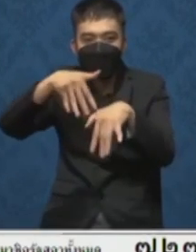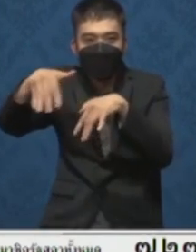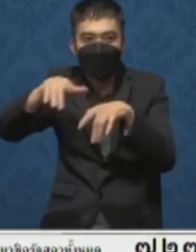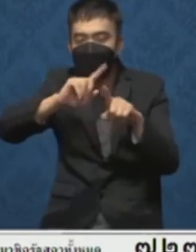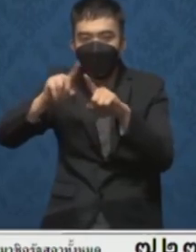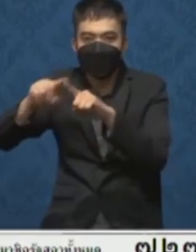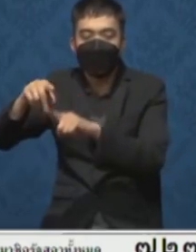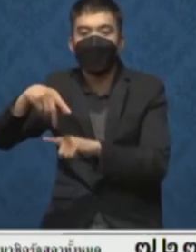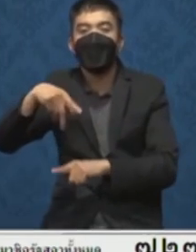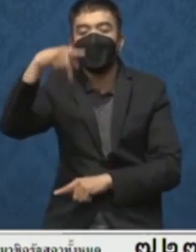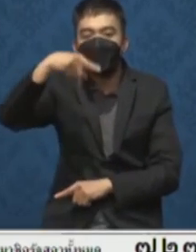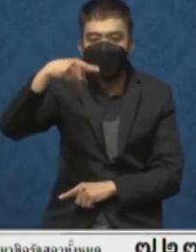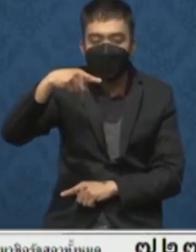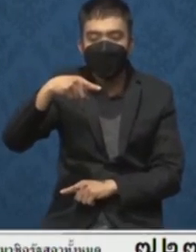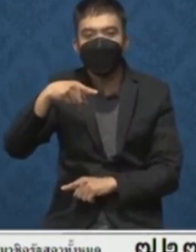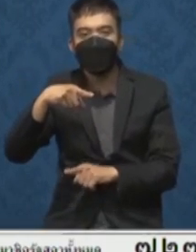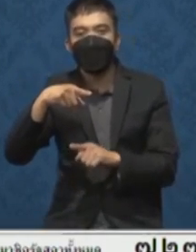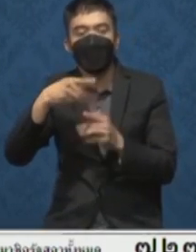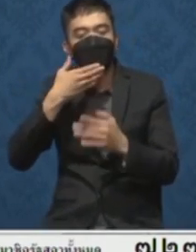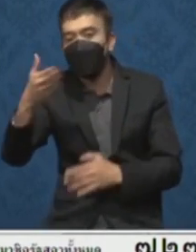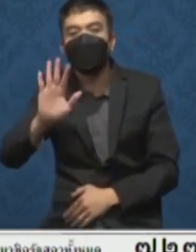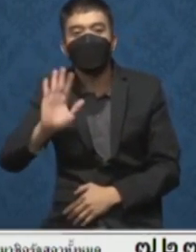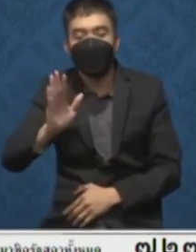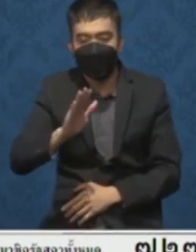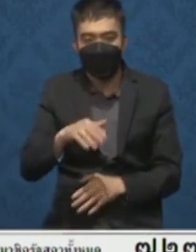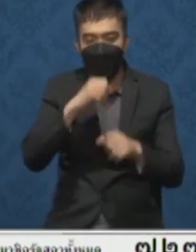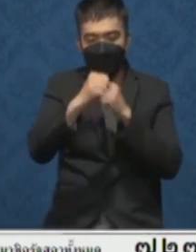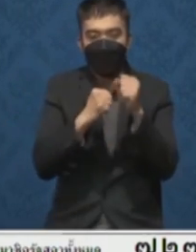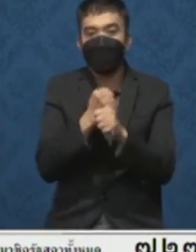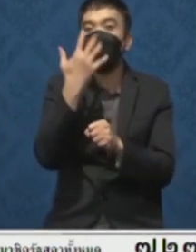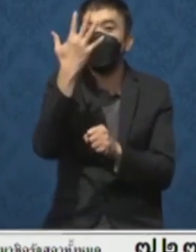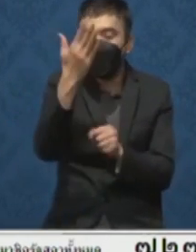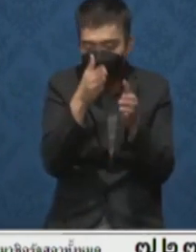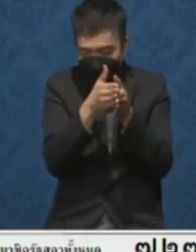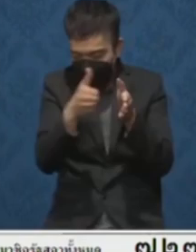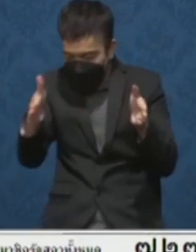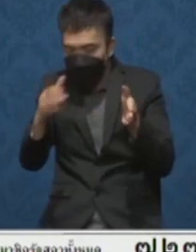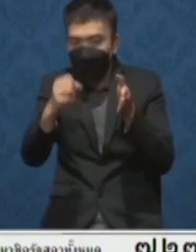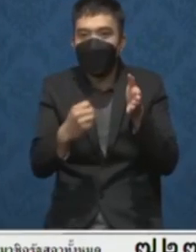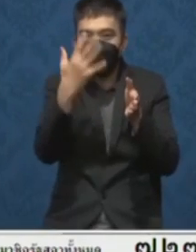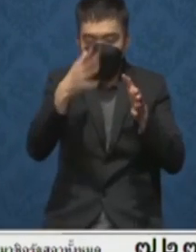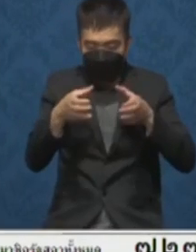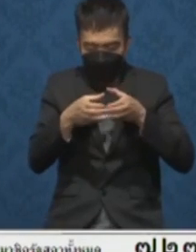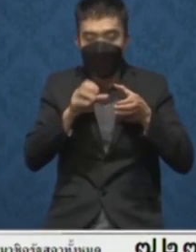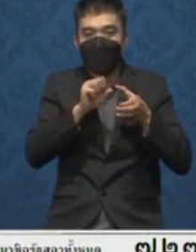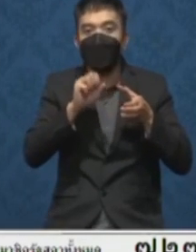าะการเพียงชั่วคราวเท่า 5 ปีของอายุสมาชิวิทธษภาชุกระผมนี้